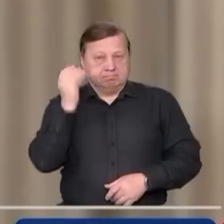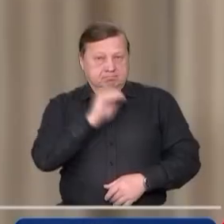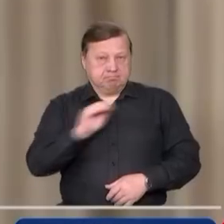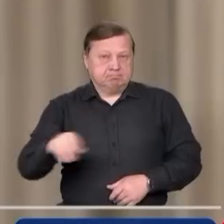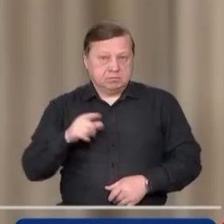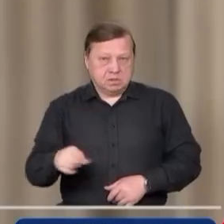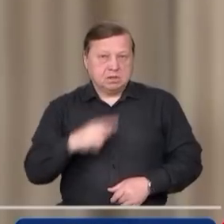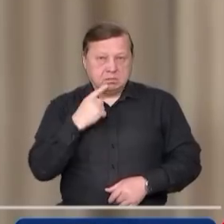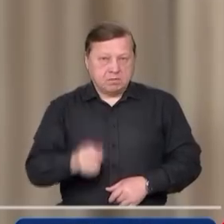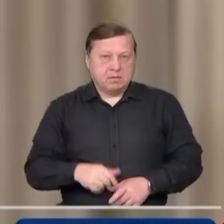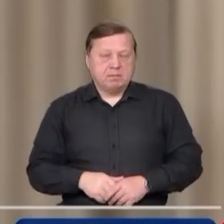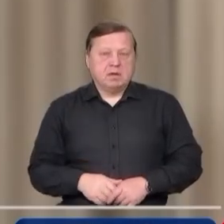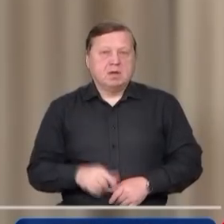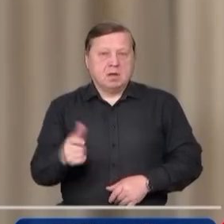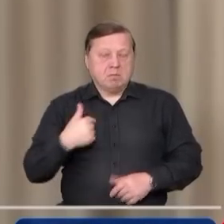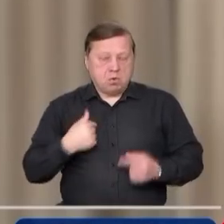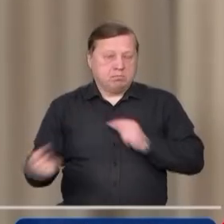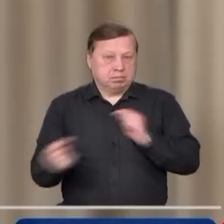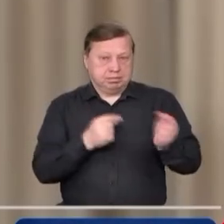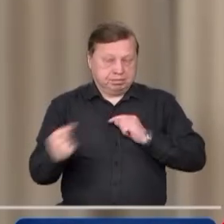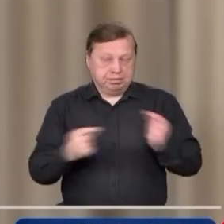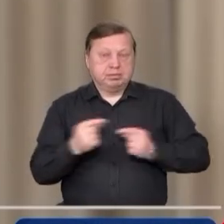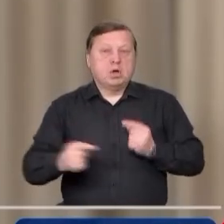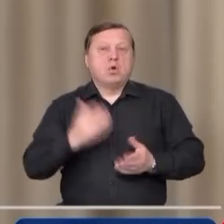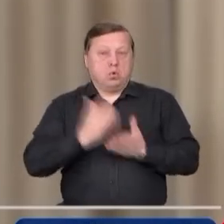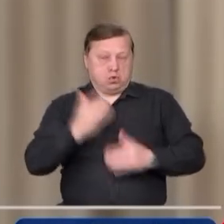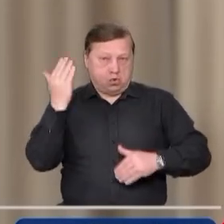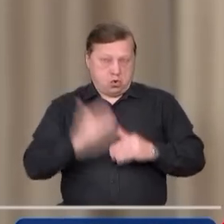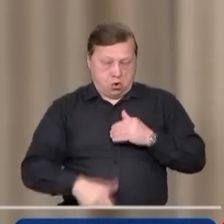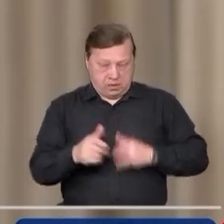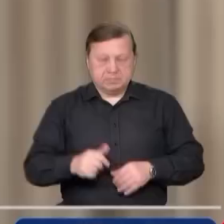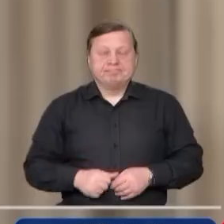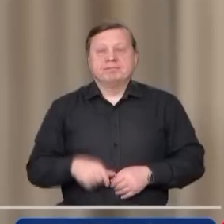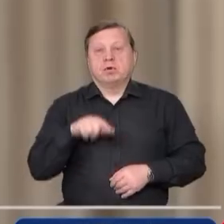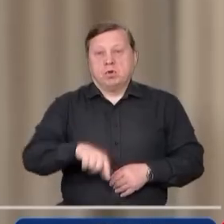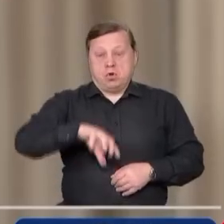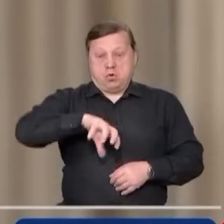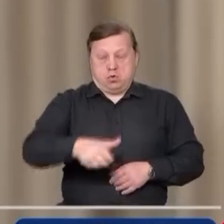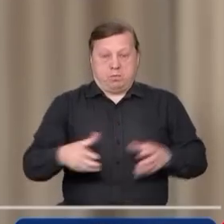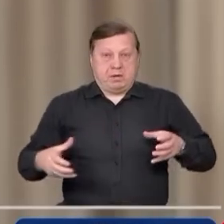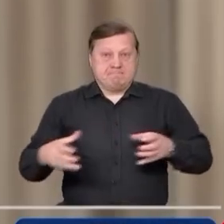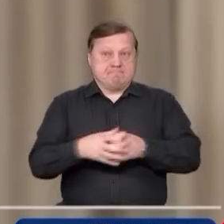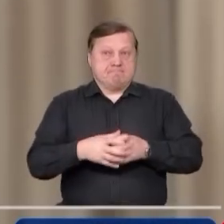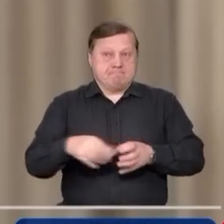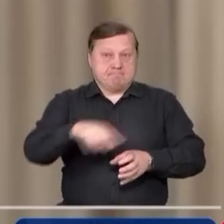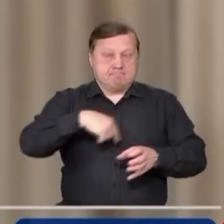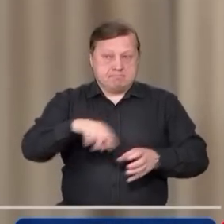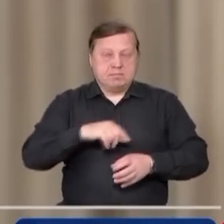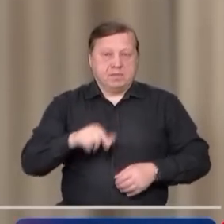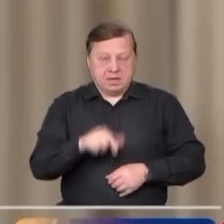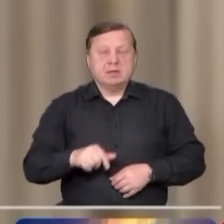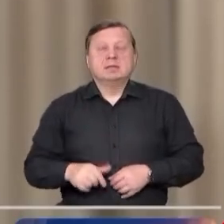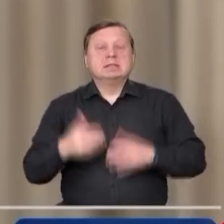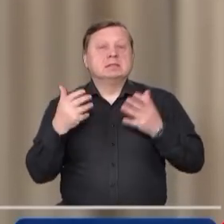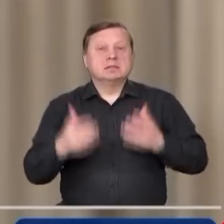zakończeniu kolejnej rundy posiedzenia grupy, która chce czy dąży do